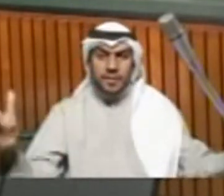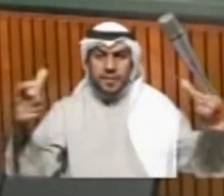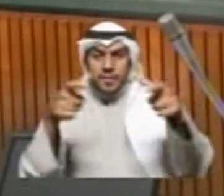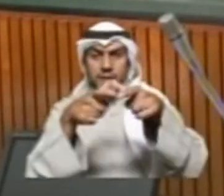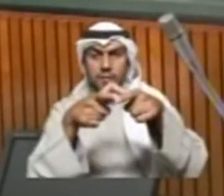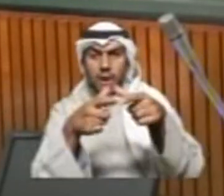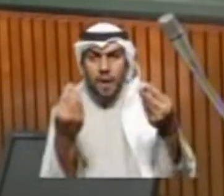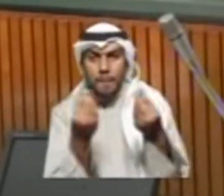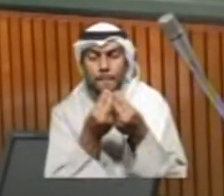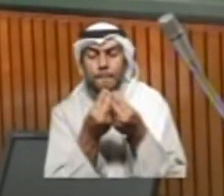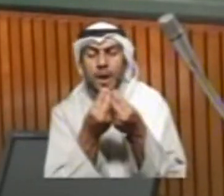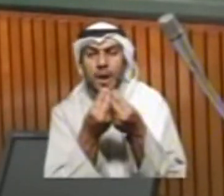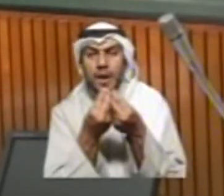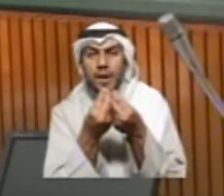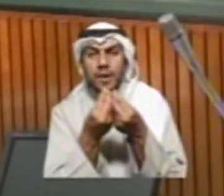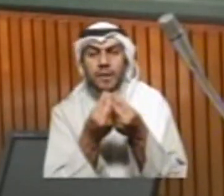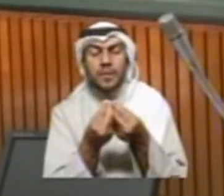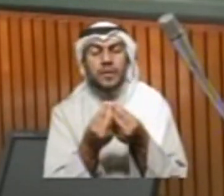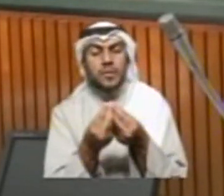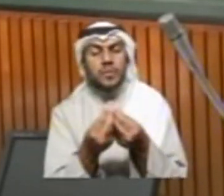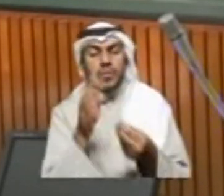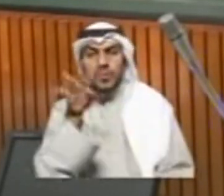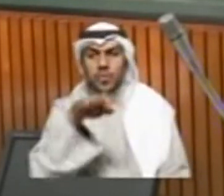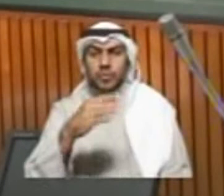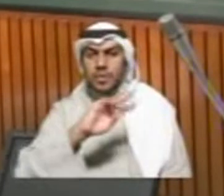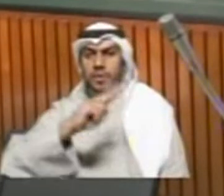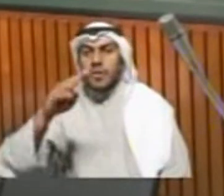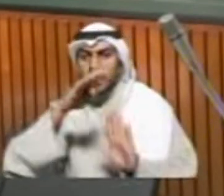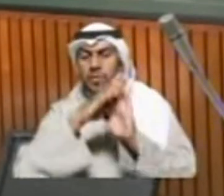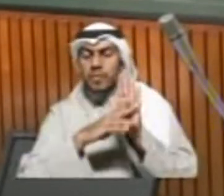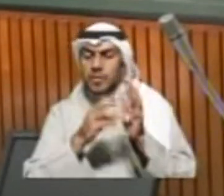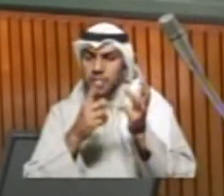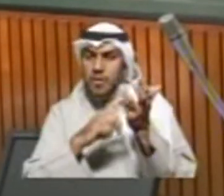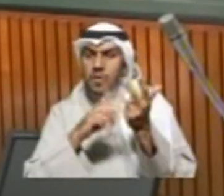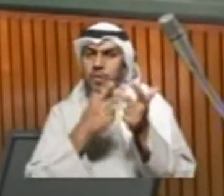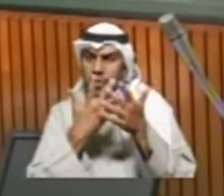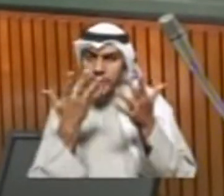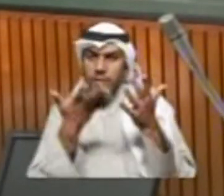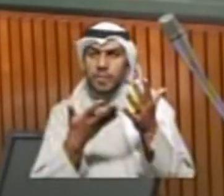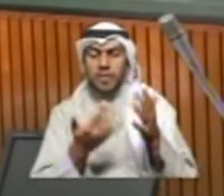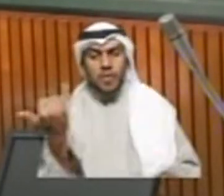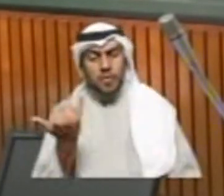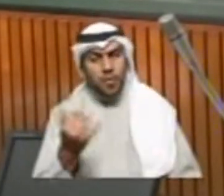الفصل التشريعي 12 كان مليئا بالتوصيات واعتماد القرارات التي تهم